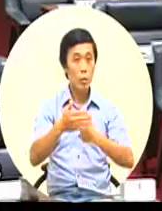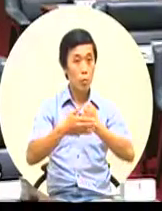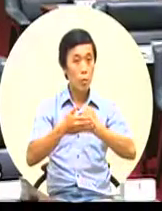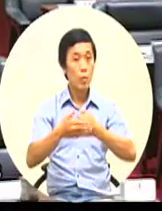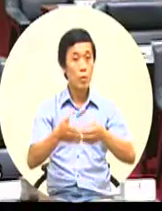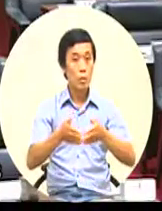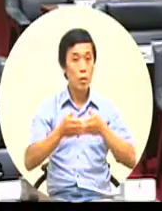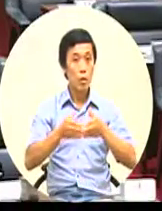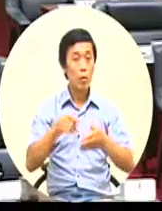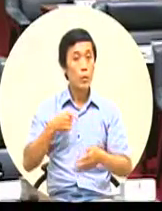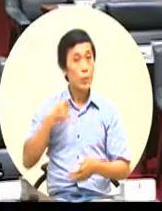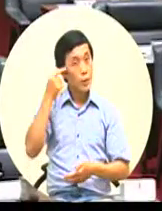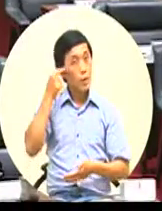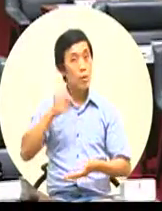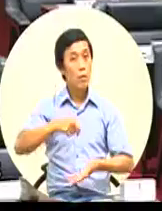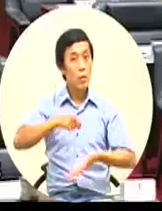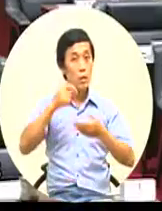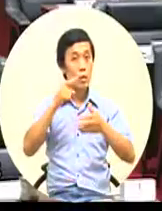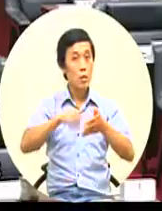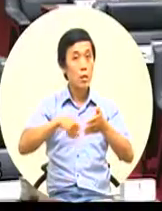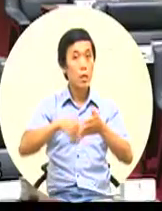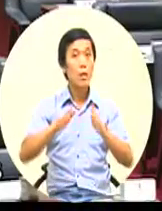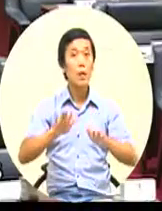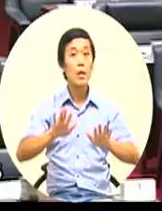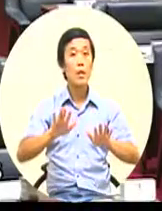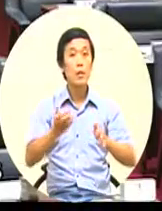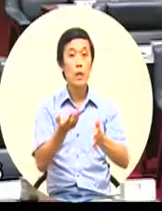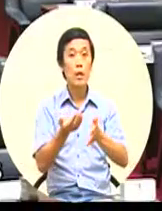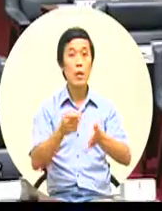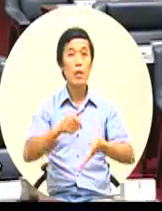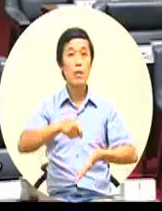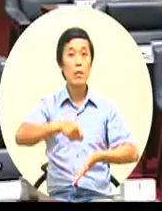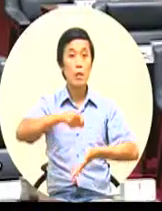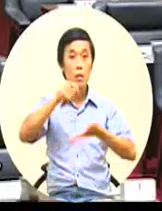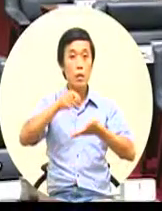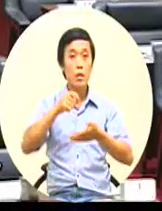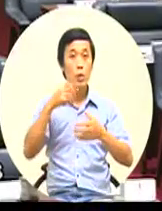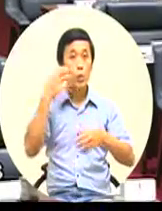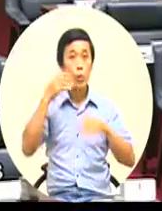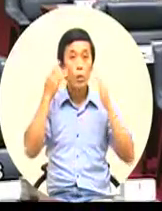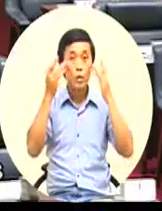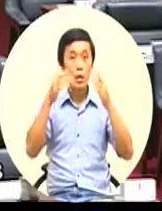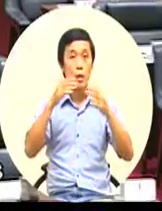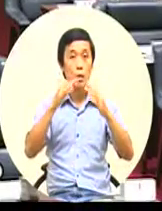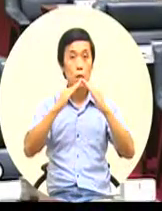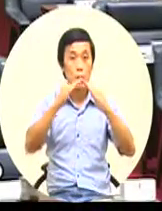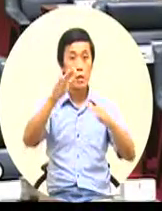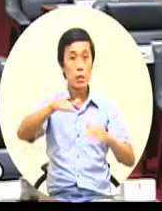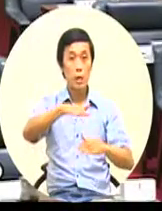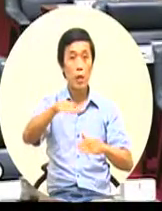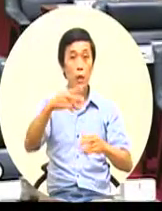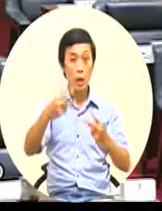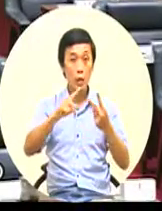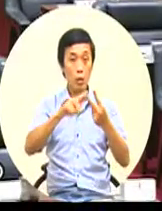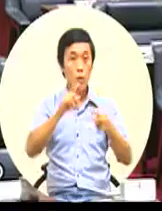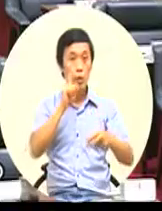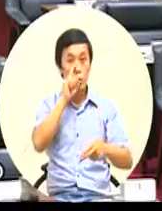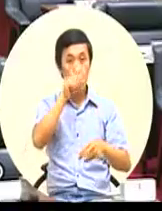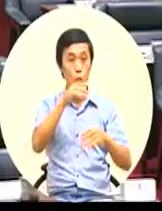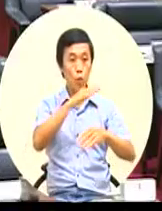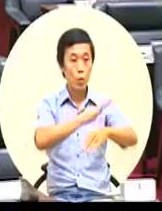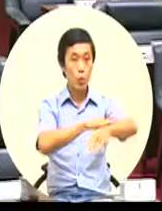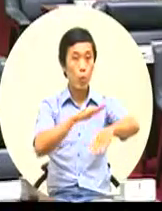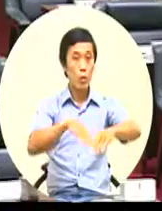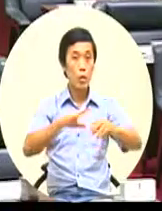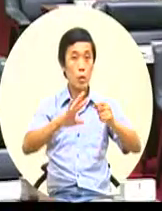讲的最简单的，刚刚我们讲的国泰市场，还有就像我们的左营，旧左营国中，其实他在早期